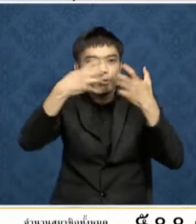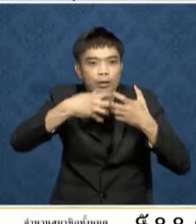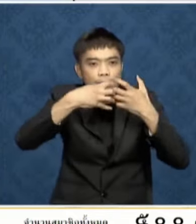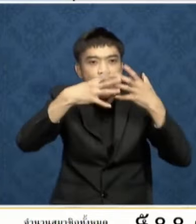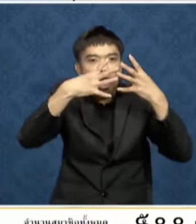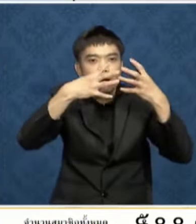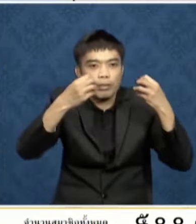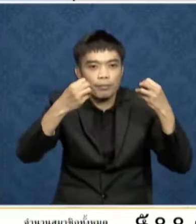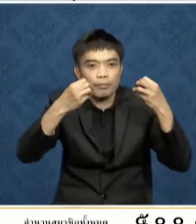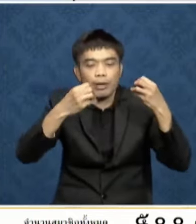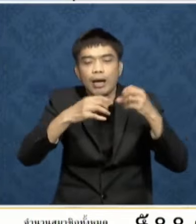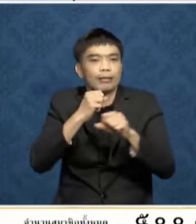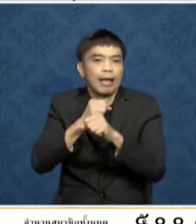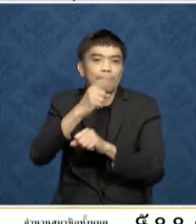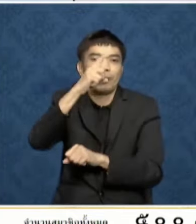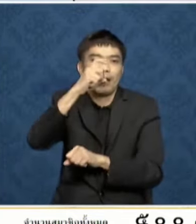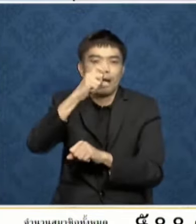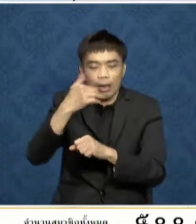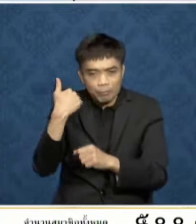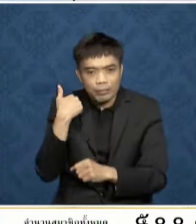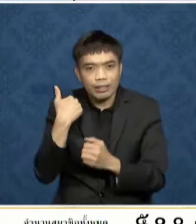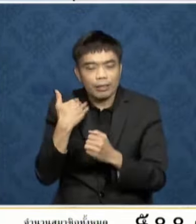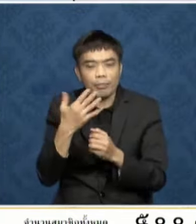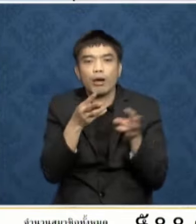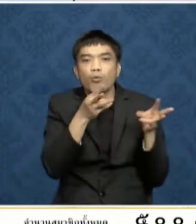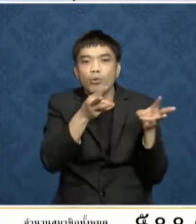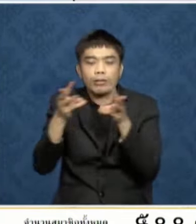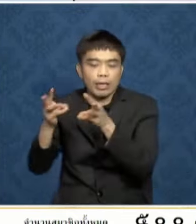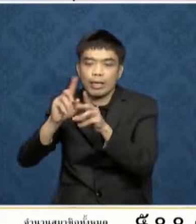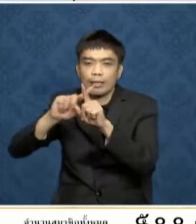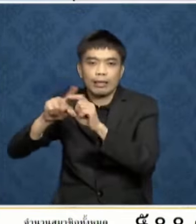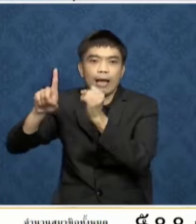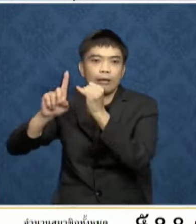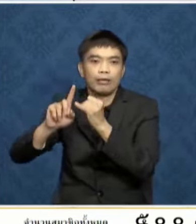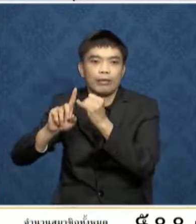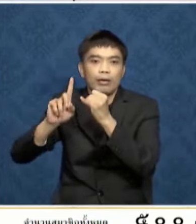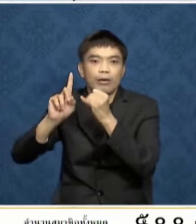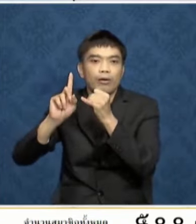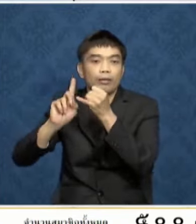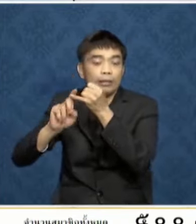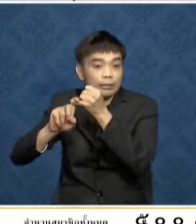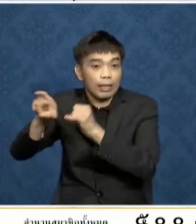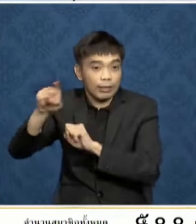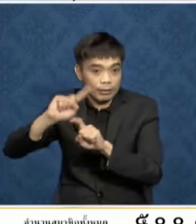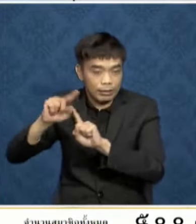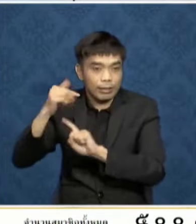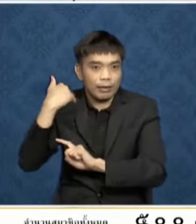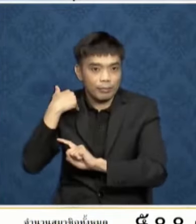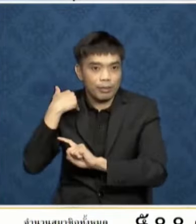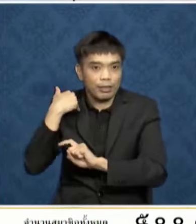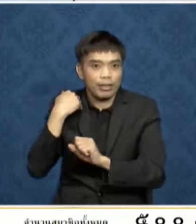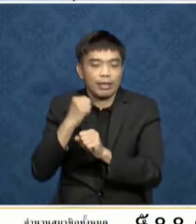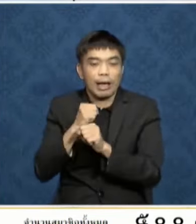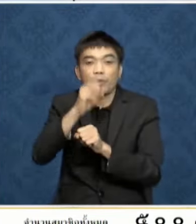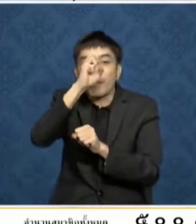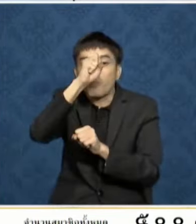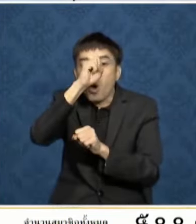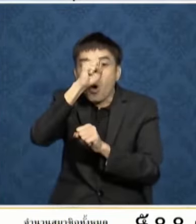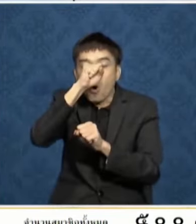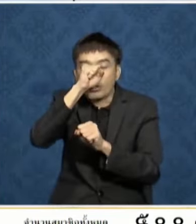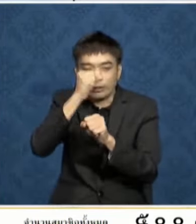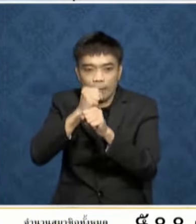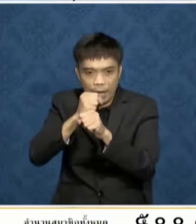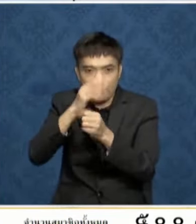แบกยจะลมสไซ์จพื้นสู่เดาวเทีมดิลๆนั้น ได้เร่มทดสบแล้ดกยิใส่ดาวเทียมที่ปดปจำการแล้ขปเทศละเสียเอง